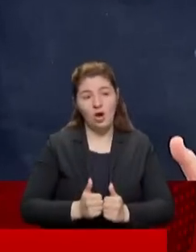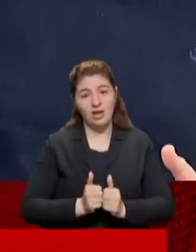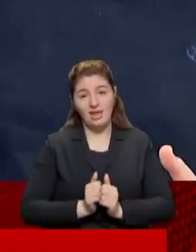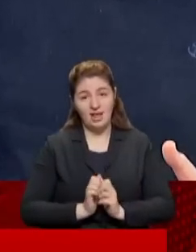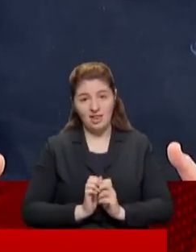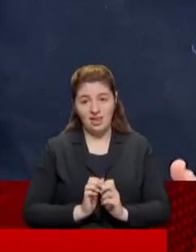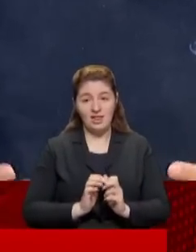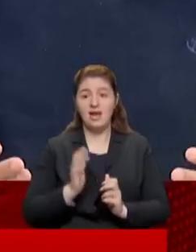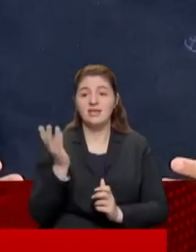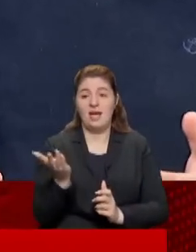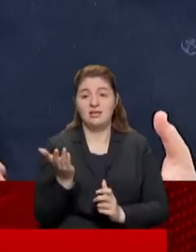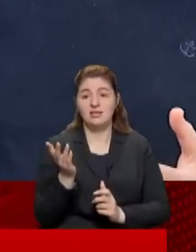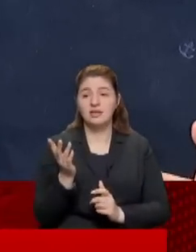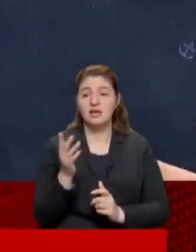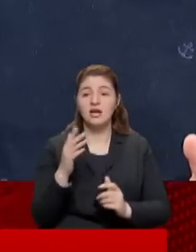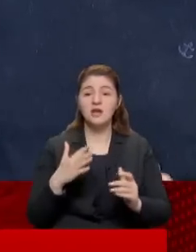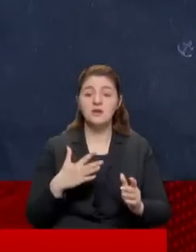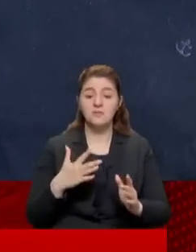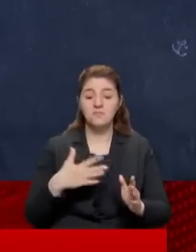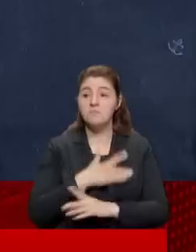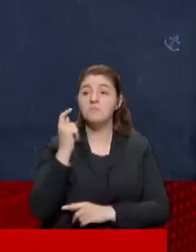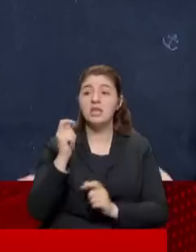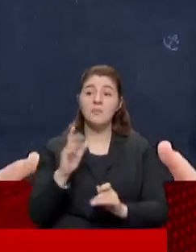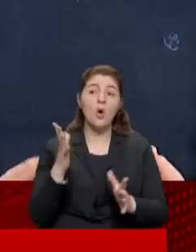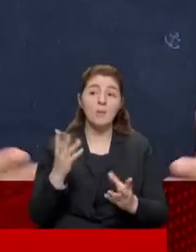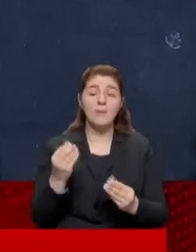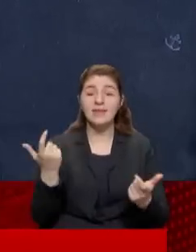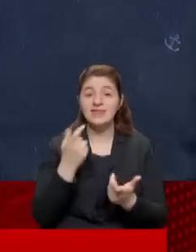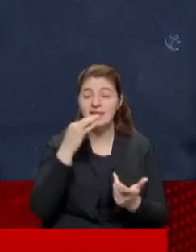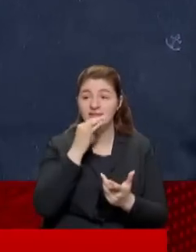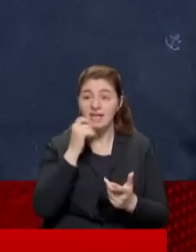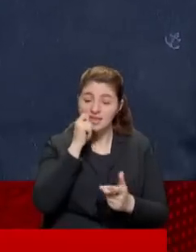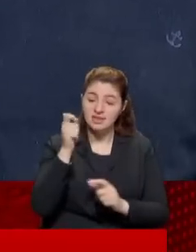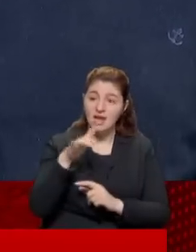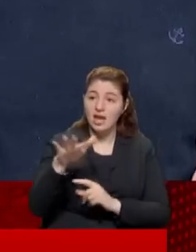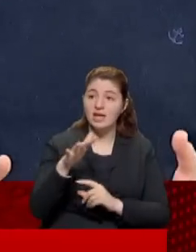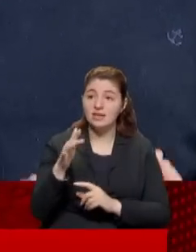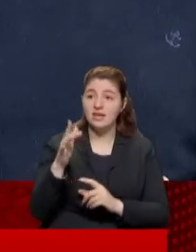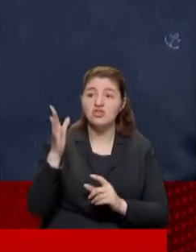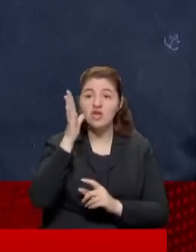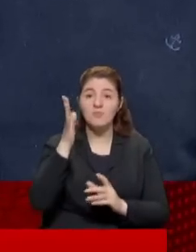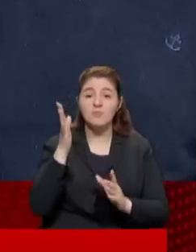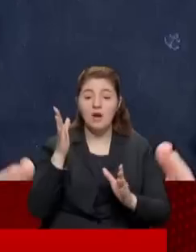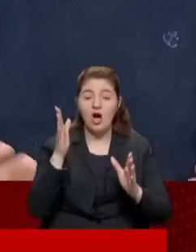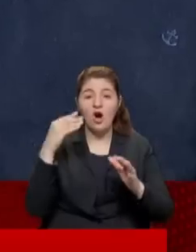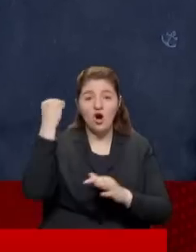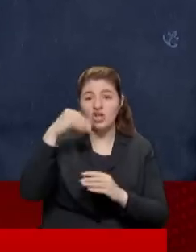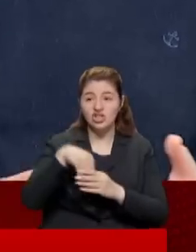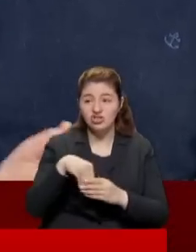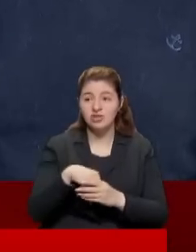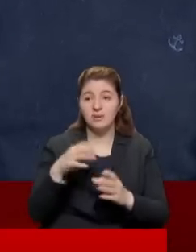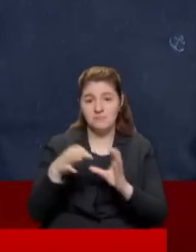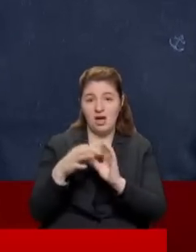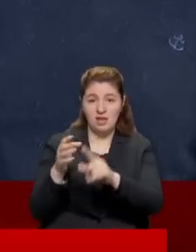değil. Yani miting yapılmıyor olabilir ama neredeyse Diyanet'e bağlı cami hocaları üzerinden veya